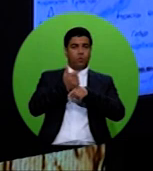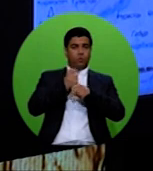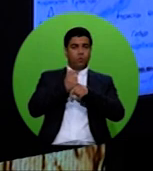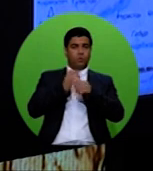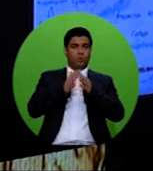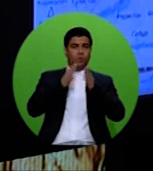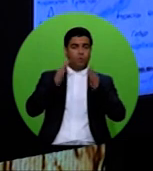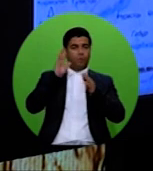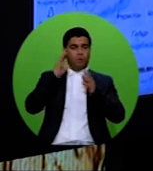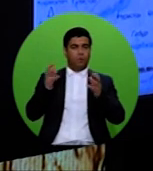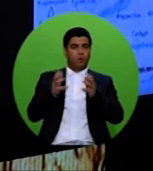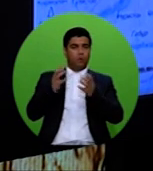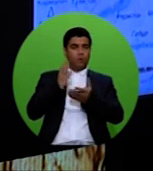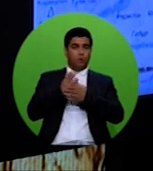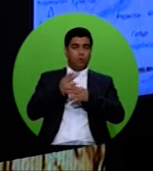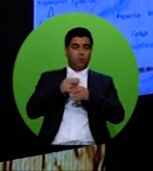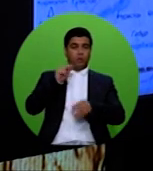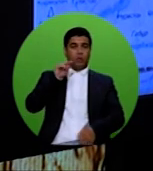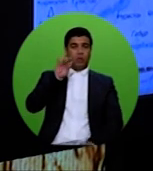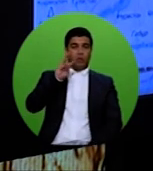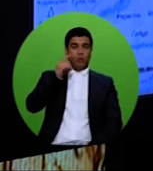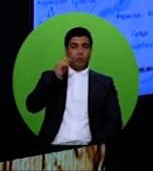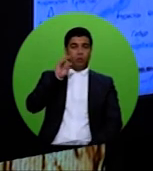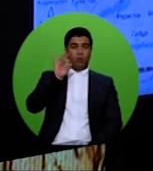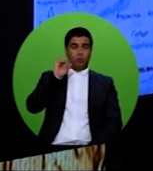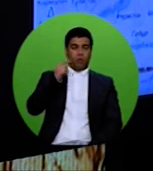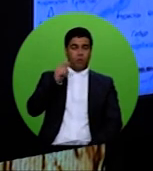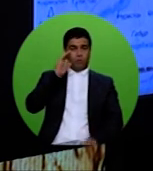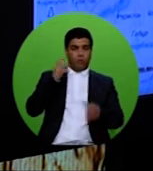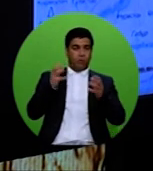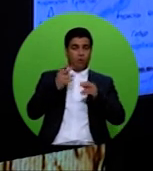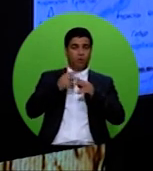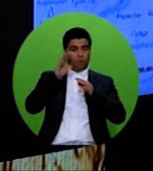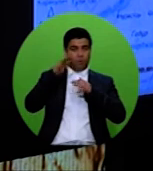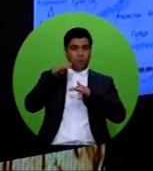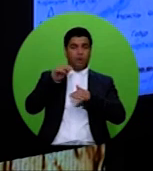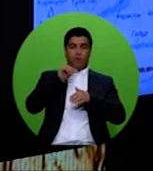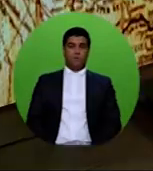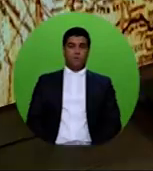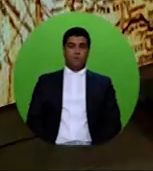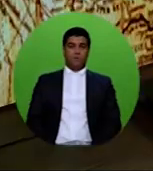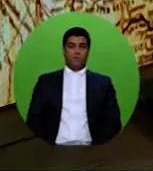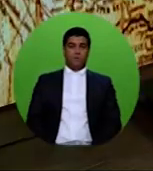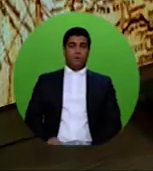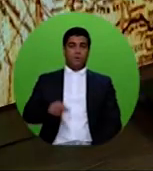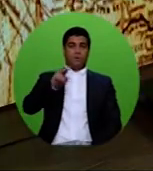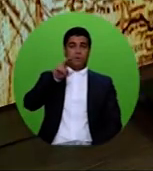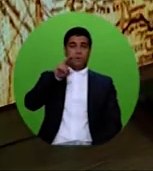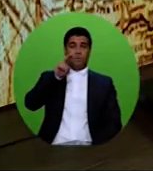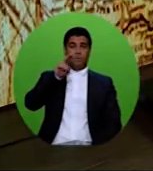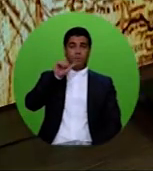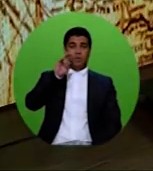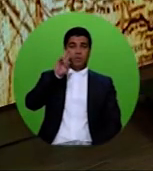крупные водохранилища. Чемкурганское водохранилище на реке Кашкадарья,